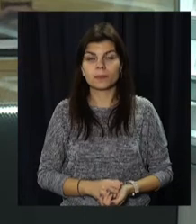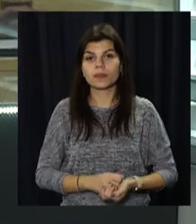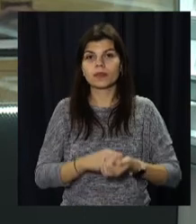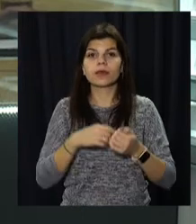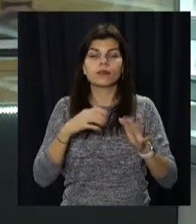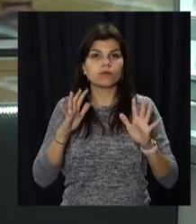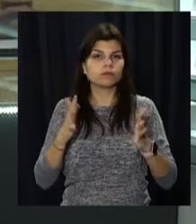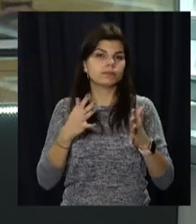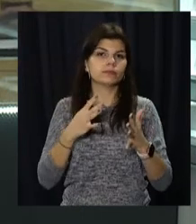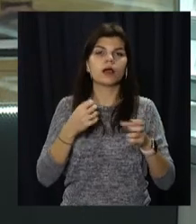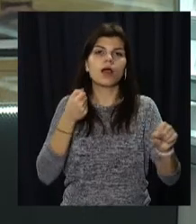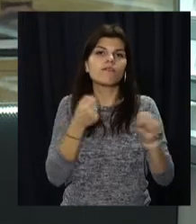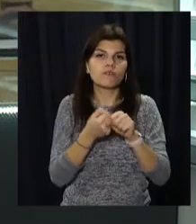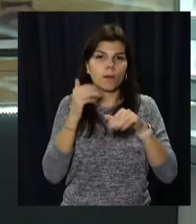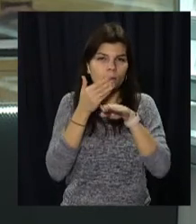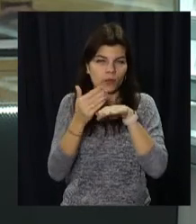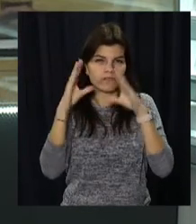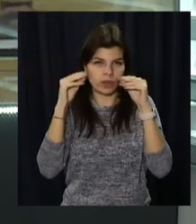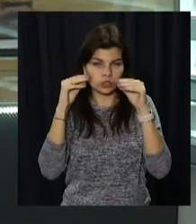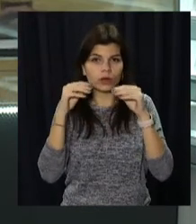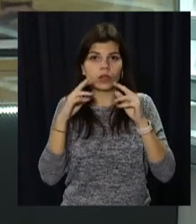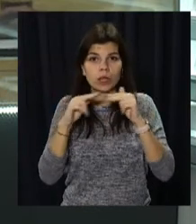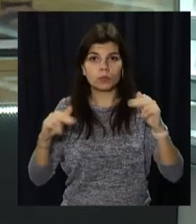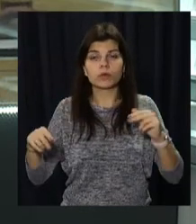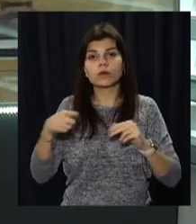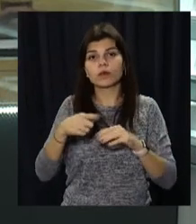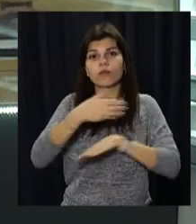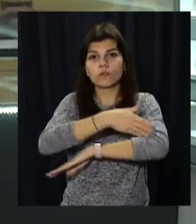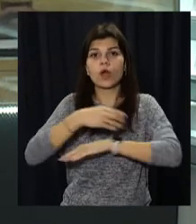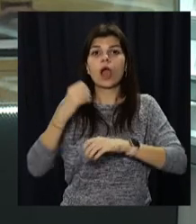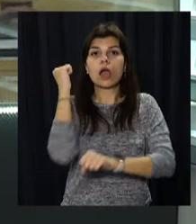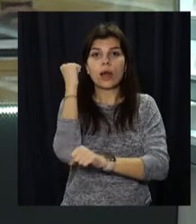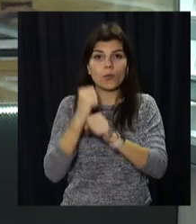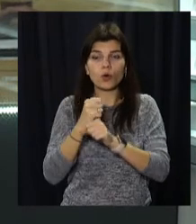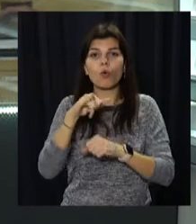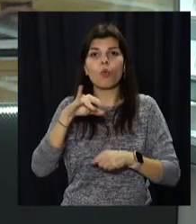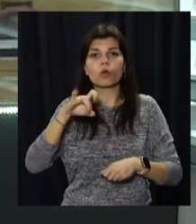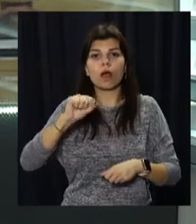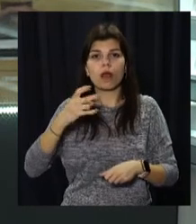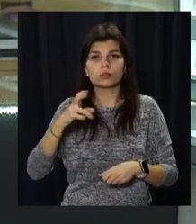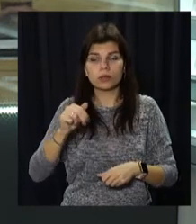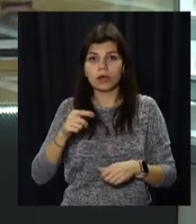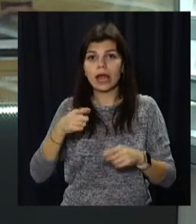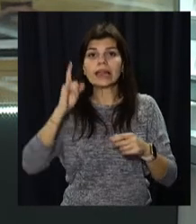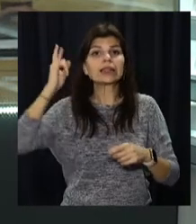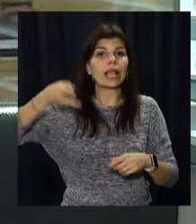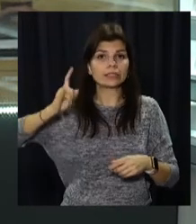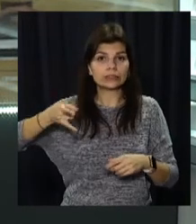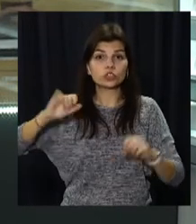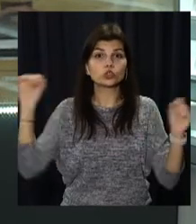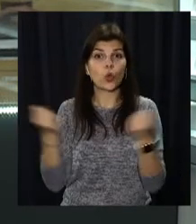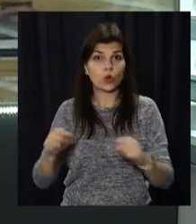Моторошне ДТП сталося пізнього вечора у Дніпрі. На перетині вулиць Робочої та Уральської автівка служби таксі на